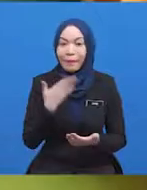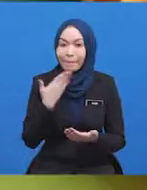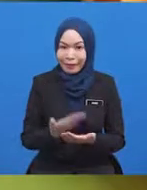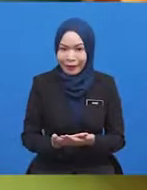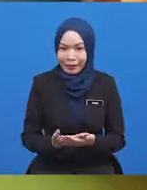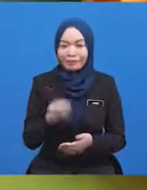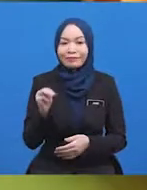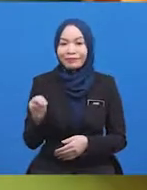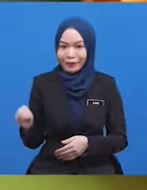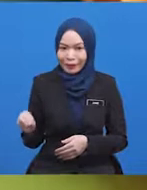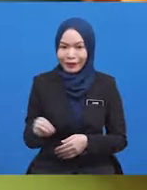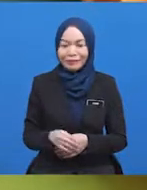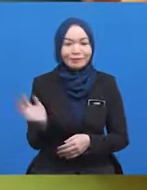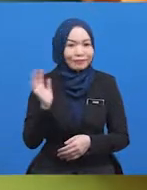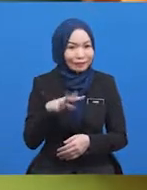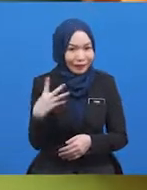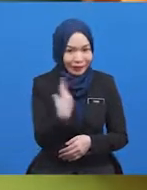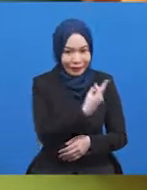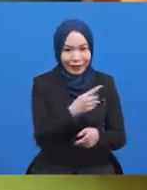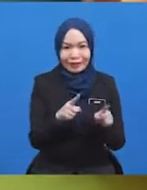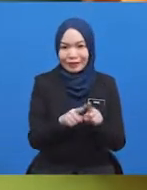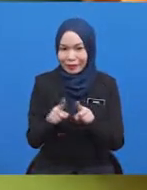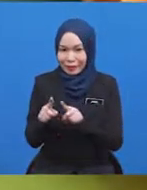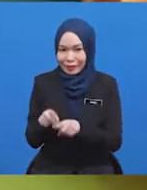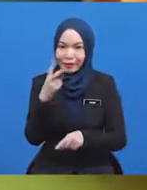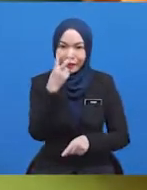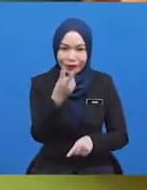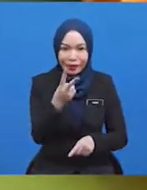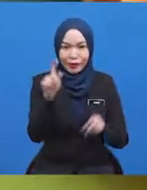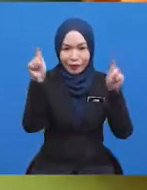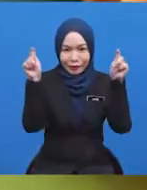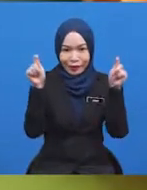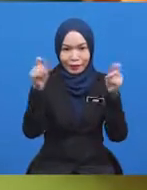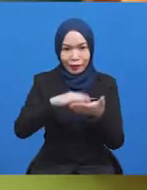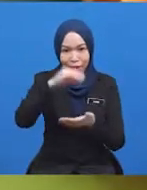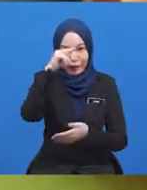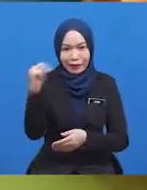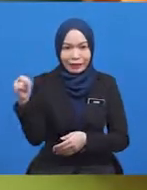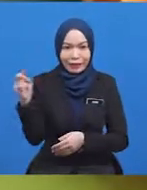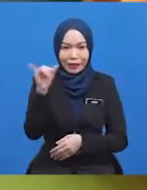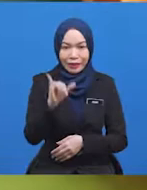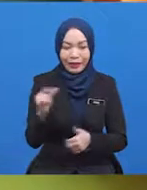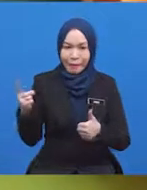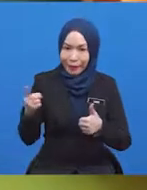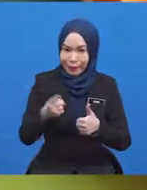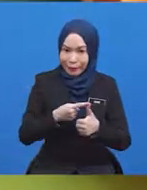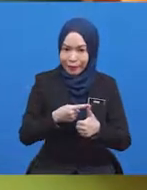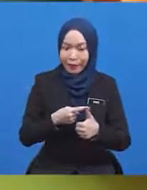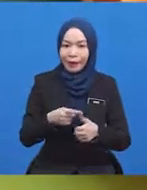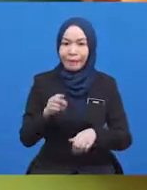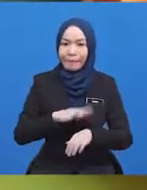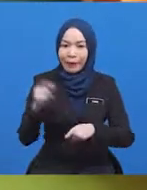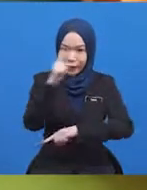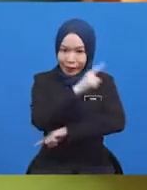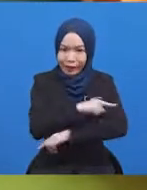Baiklah murid-murid, mari kita sama-sama melihat topik pembelajaran kita yang pertama pada